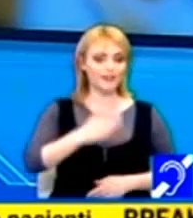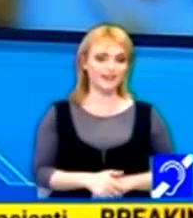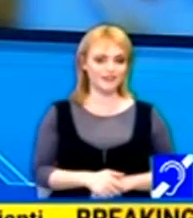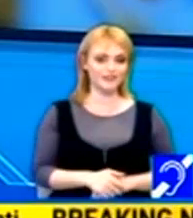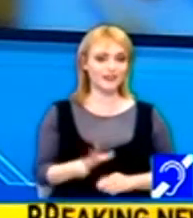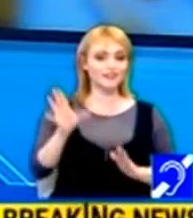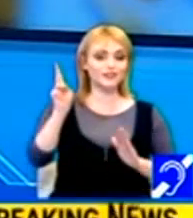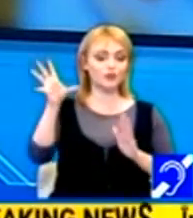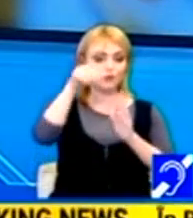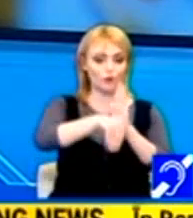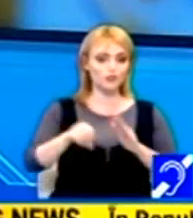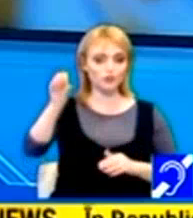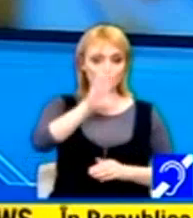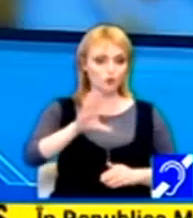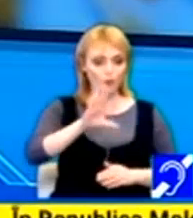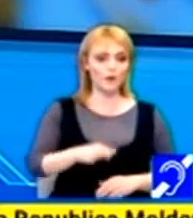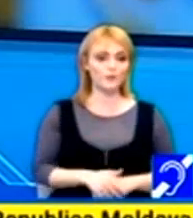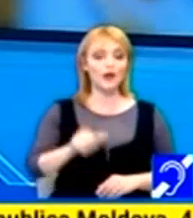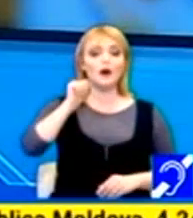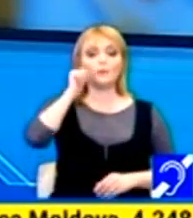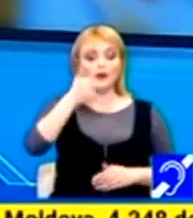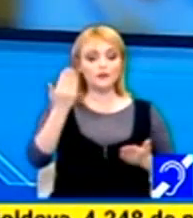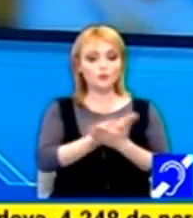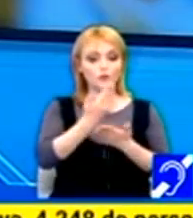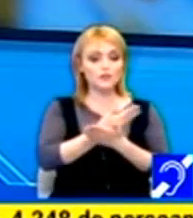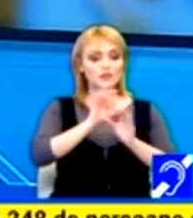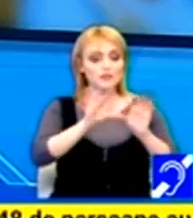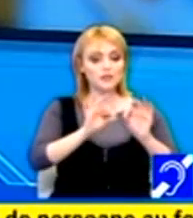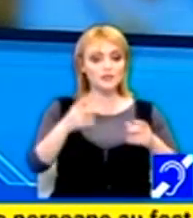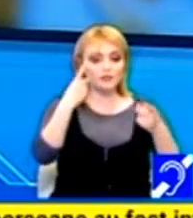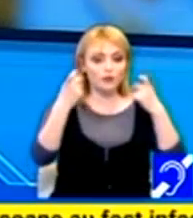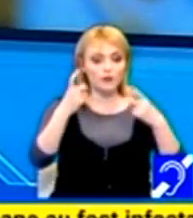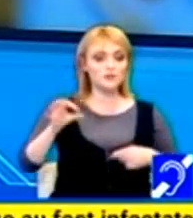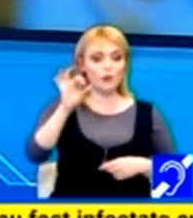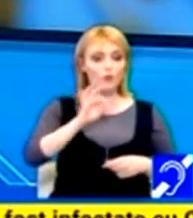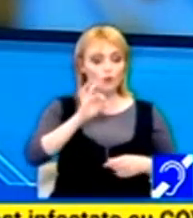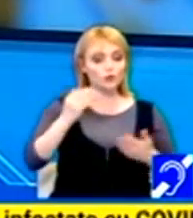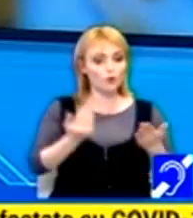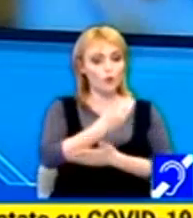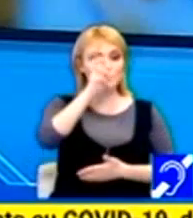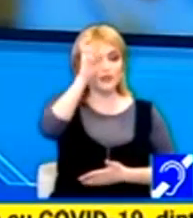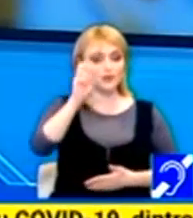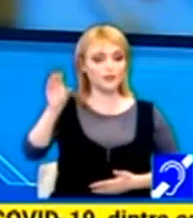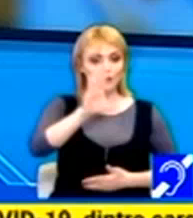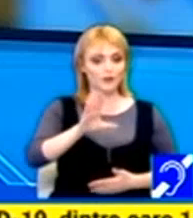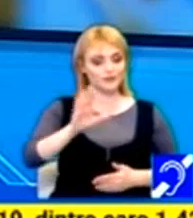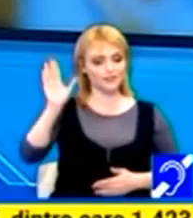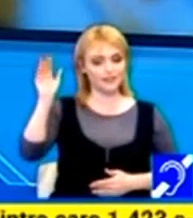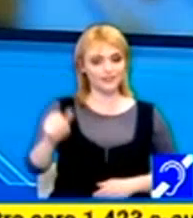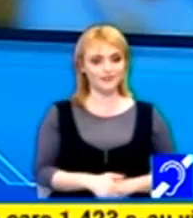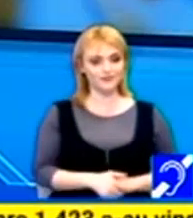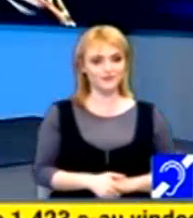a Uniunii Europene Centrale. Mâine, în Telejurnal, vă prezentăm informații despre o nouă țară europeană. La